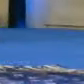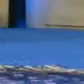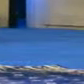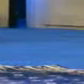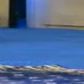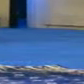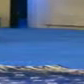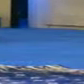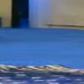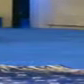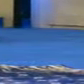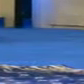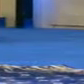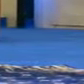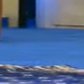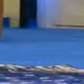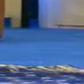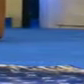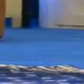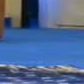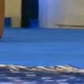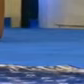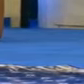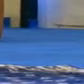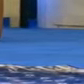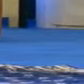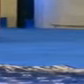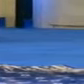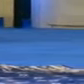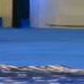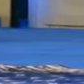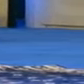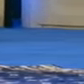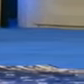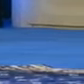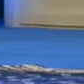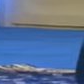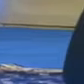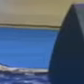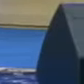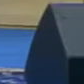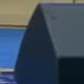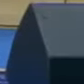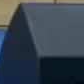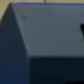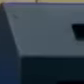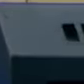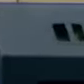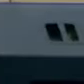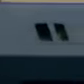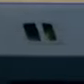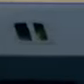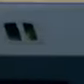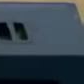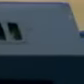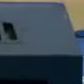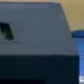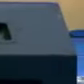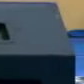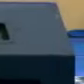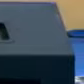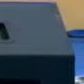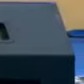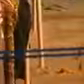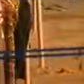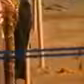et c'est toujours comme ça dans ta famille et je ne peux pas j'annule je ne peux pas